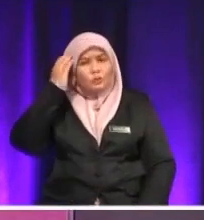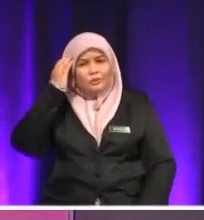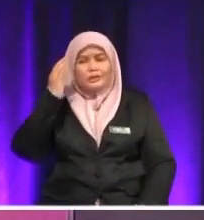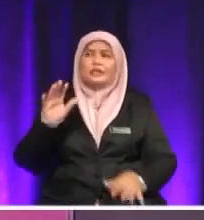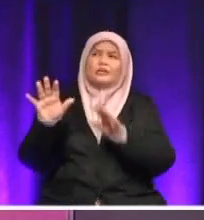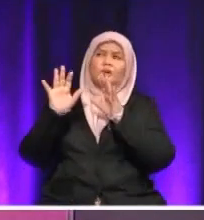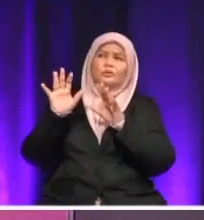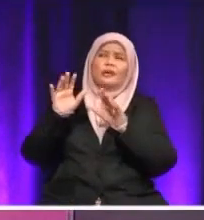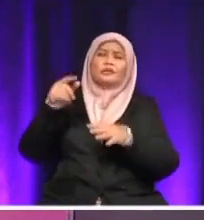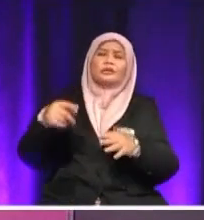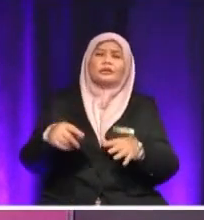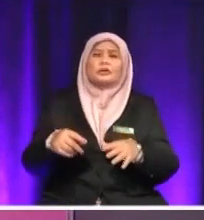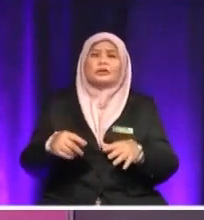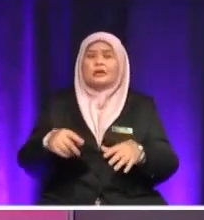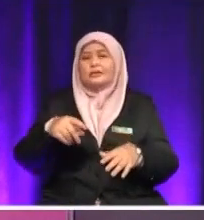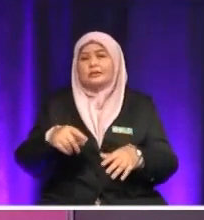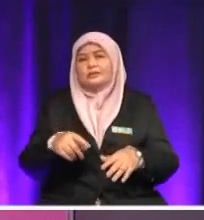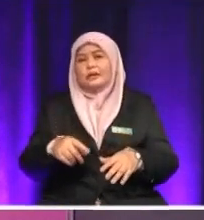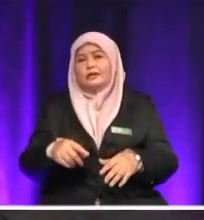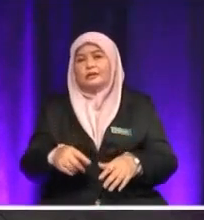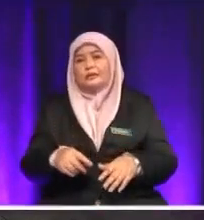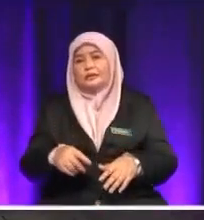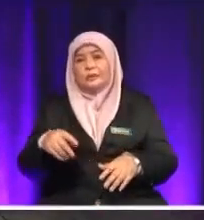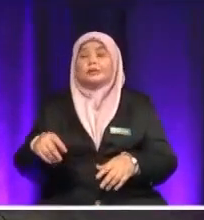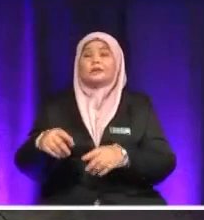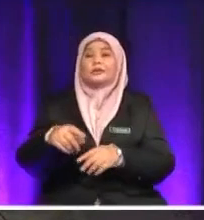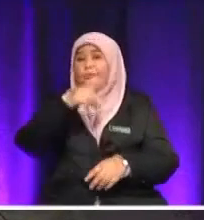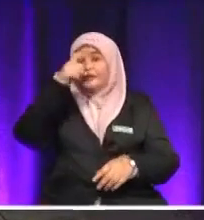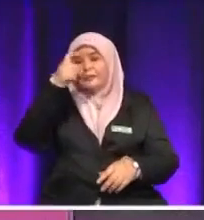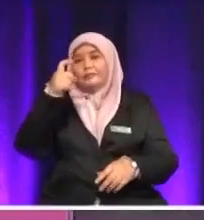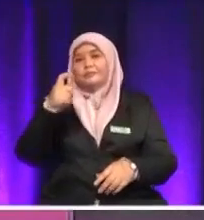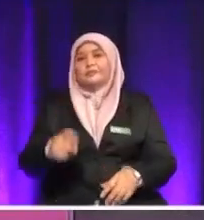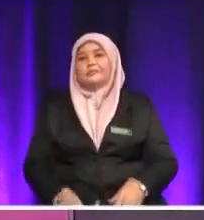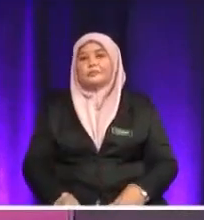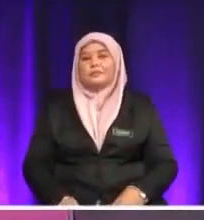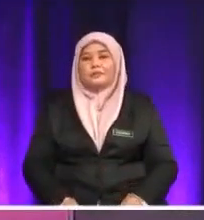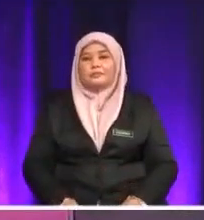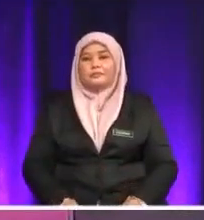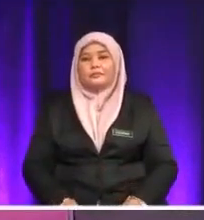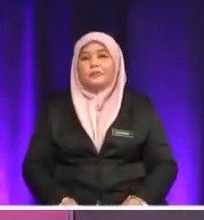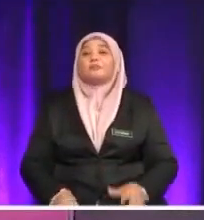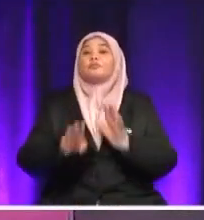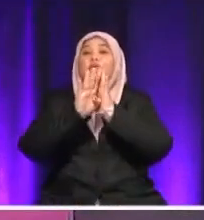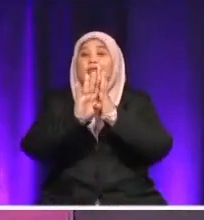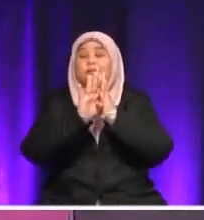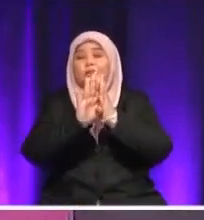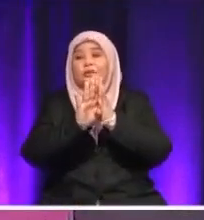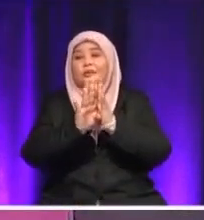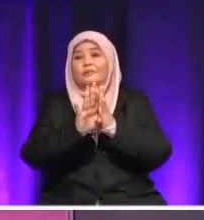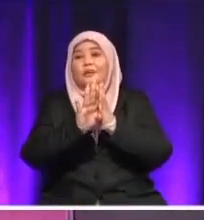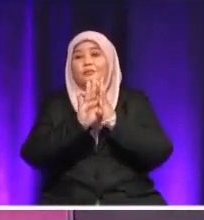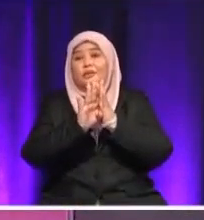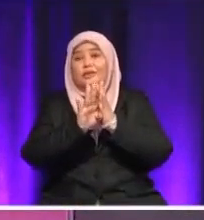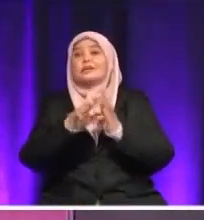macam yang kita sebutkan. Okay, yang ketiga, Hakim, boleh teruskan? Boleh Ustaz, silakan. Yang ketiga ialah pembuktian. Pembuktian ini apa?